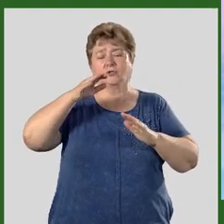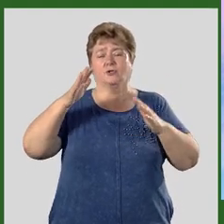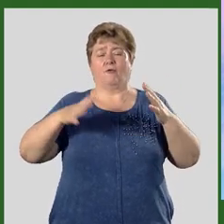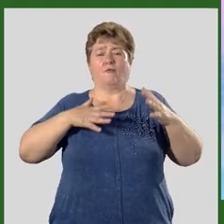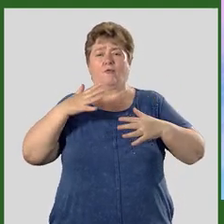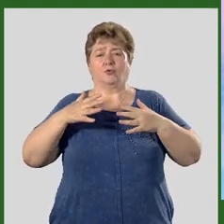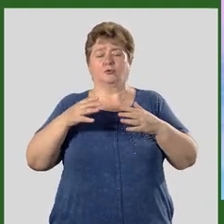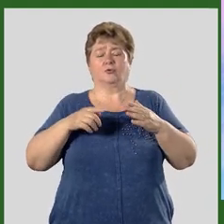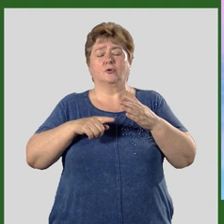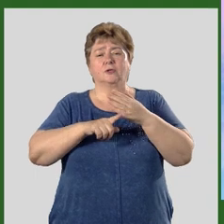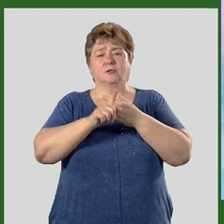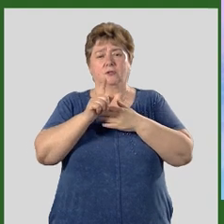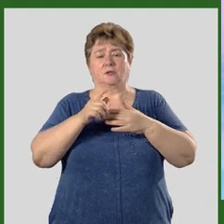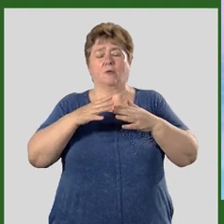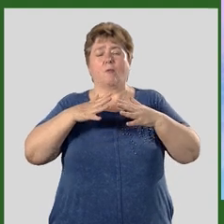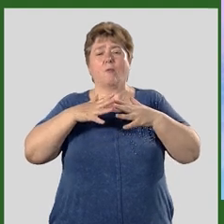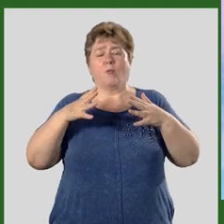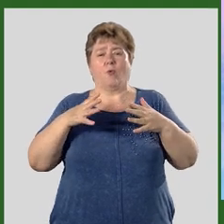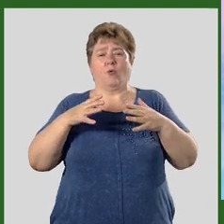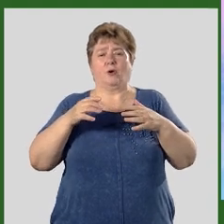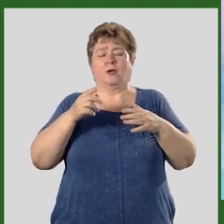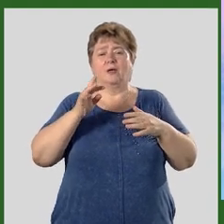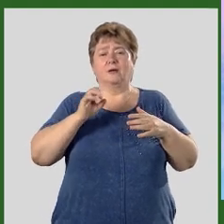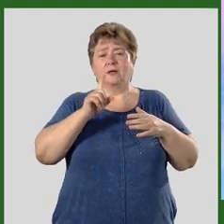воздух становится более разреженным.